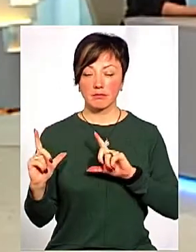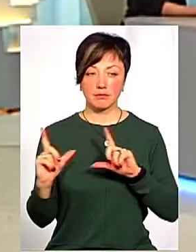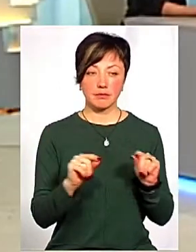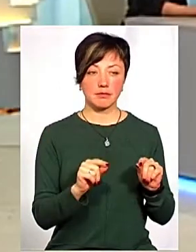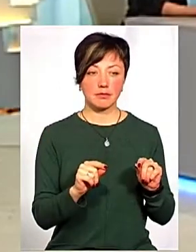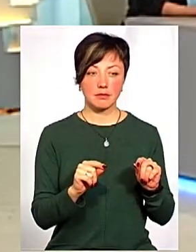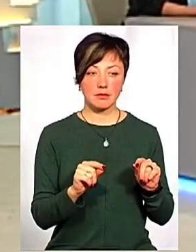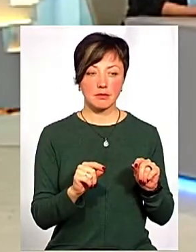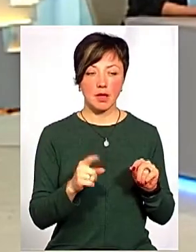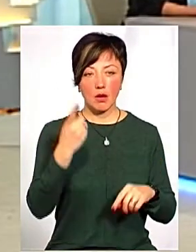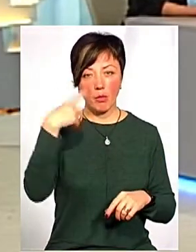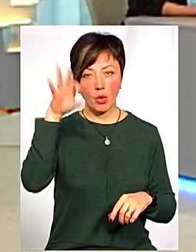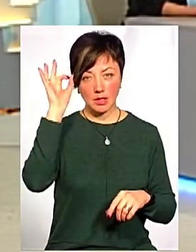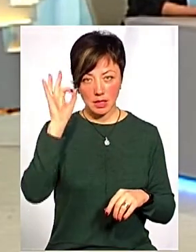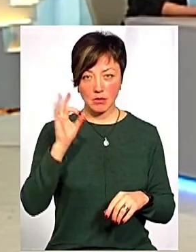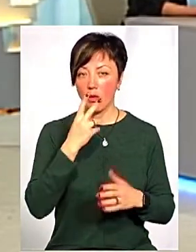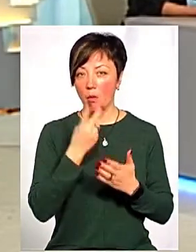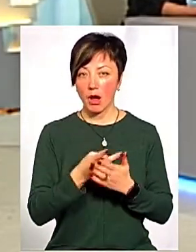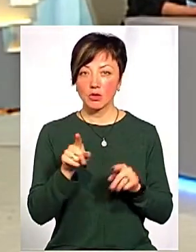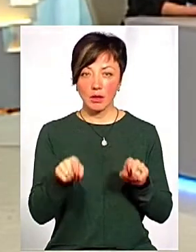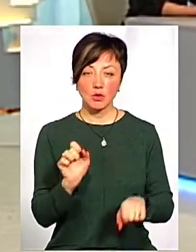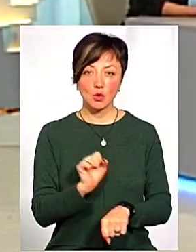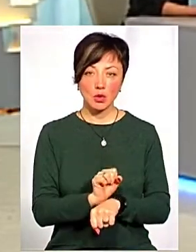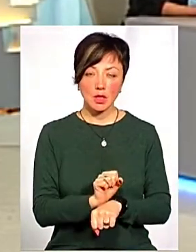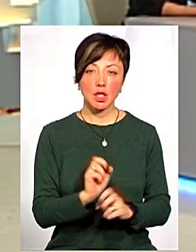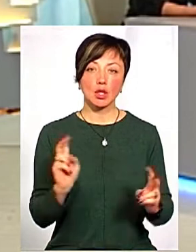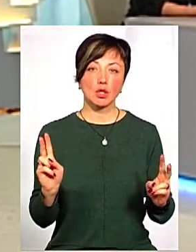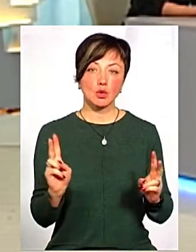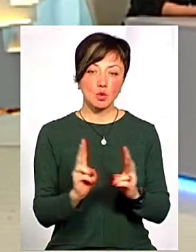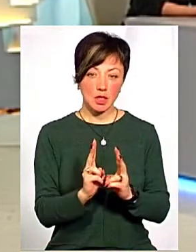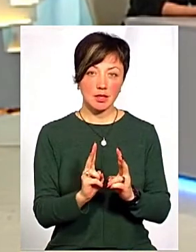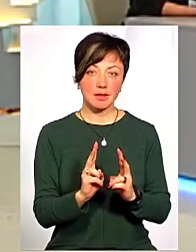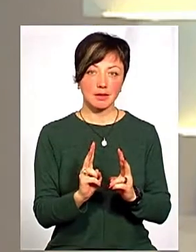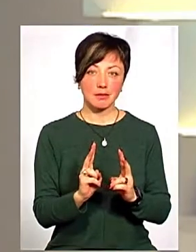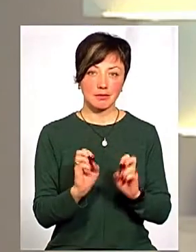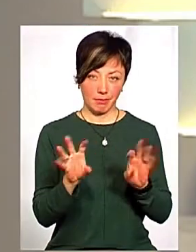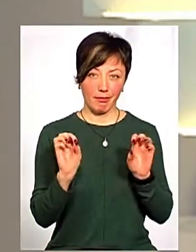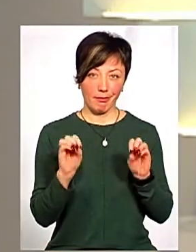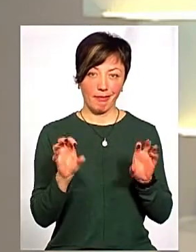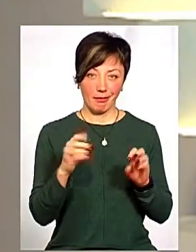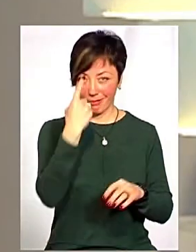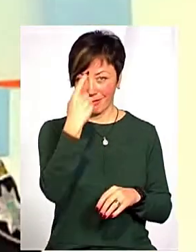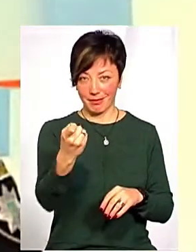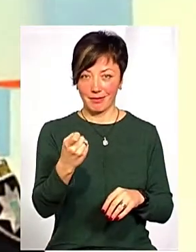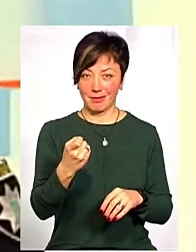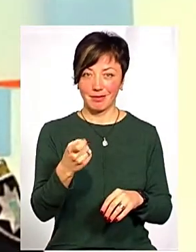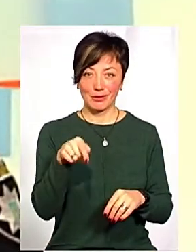проїхали вже поліцейського із Трукамом, побачили, що він там стоїть, з зустрічним водієм блимаєте